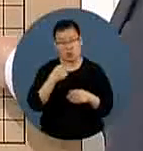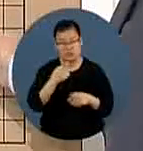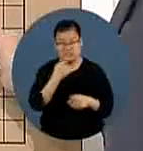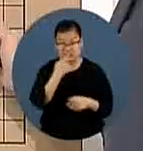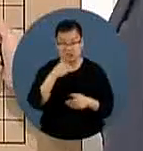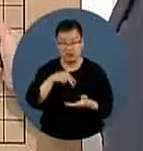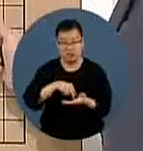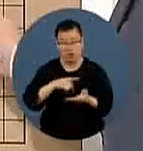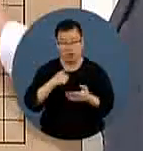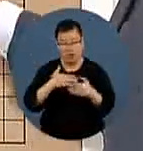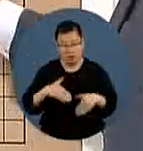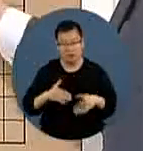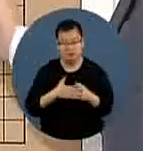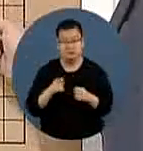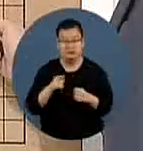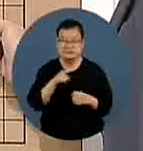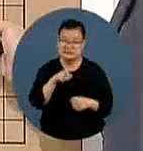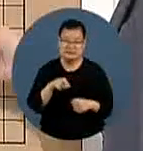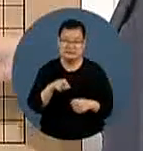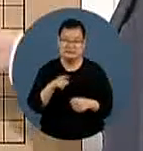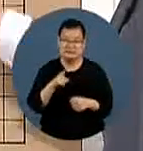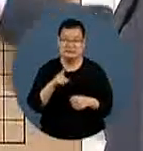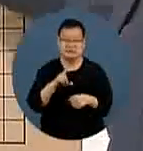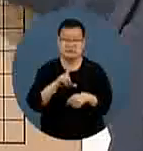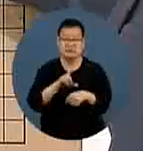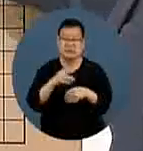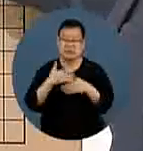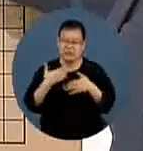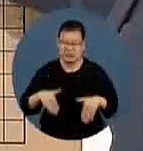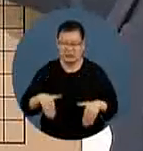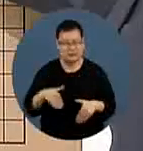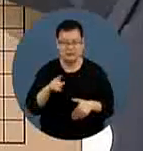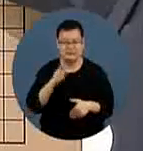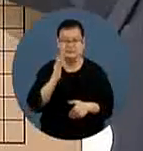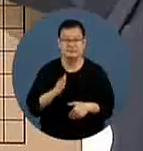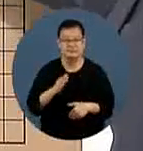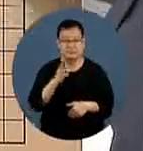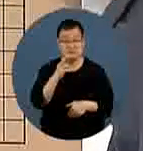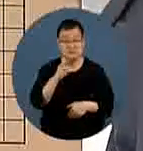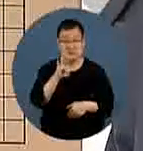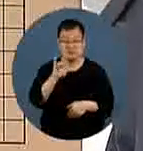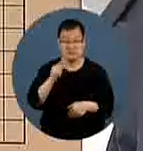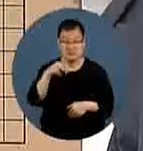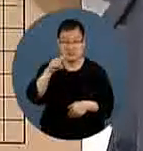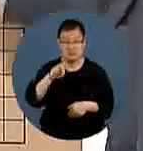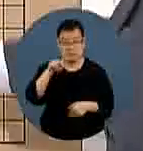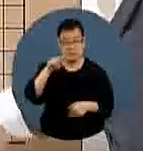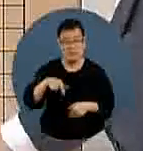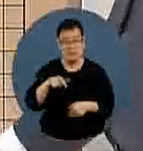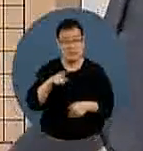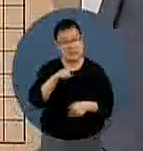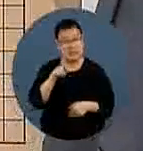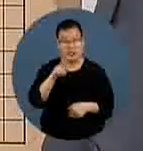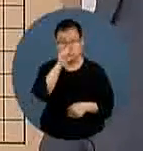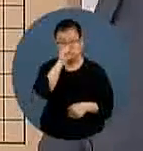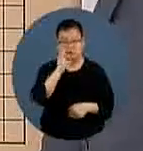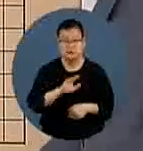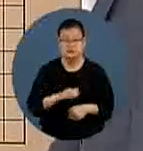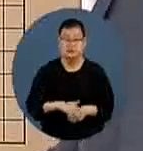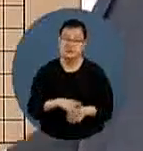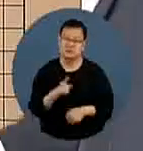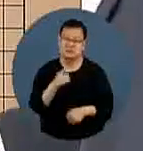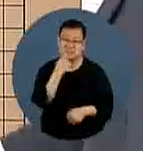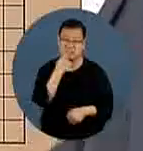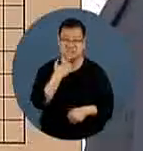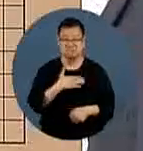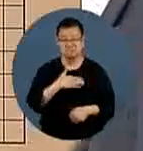또 늘어진 수였어. 늘어진 수, 늘어진 수. 이 빈상각 절대 안 되는 수. 이런 걸 보셔야 돼요. 또 후수로 사는 수가 안 되는 수. 백은 상당히